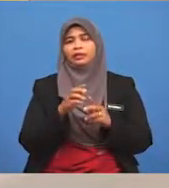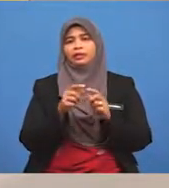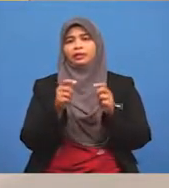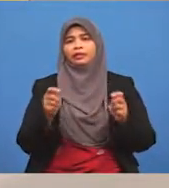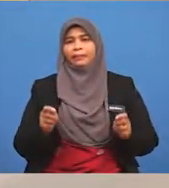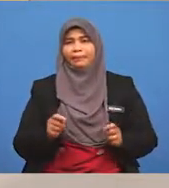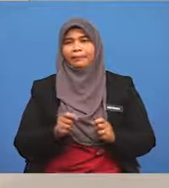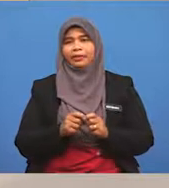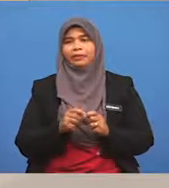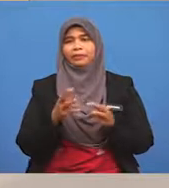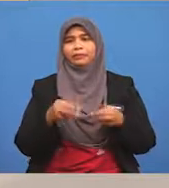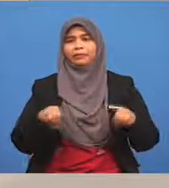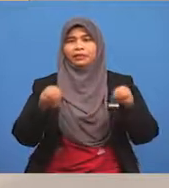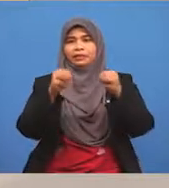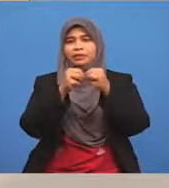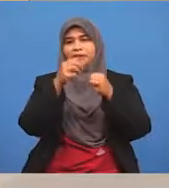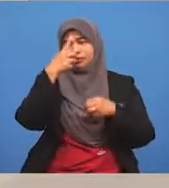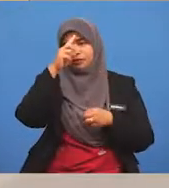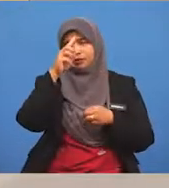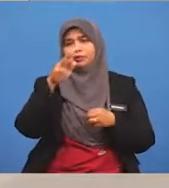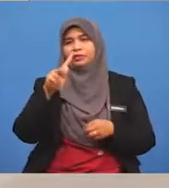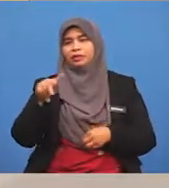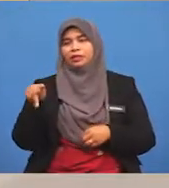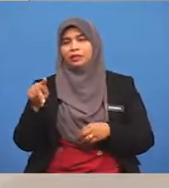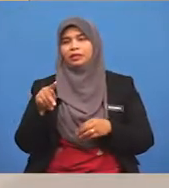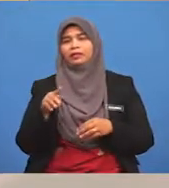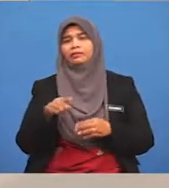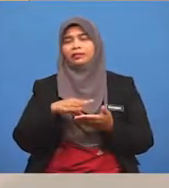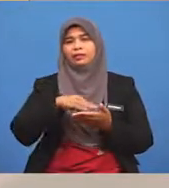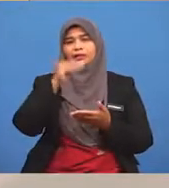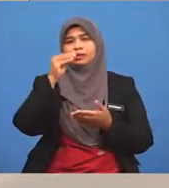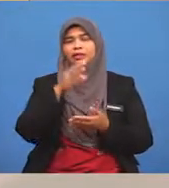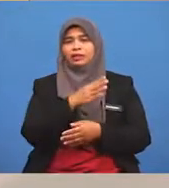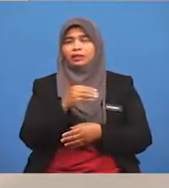bahagian masjid untuk kanak-kanak kecil belajar membaca dan menulis.